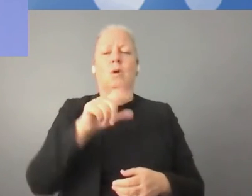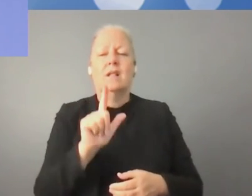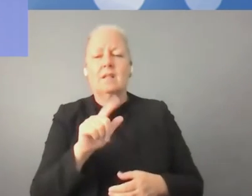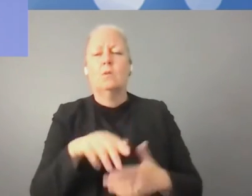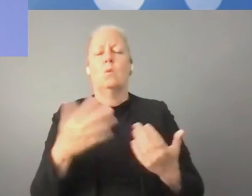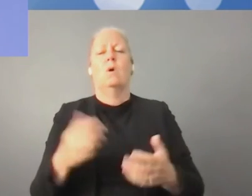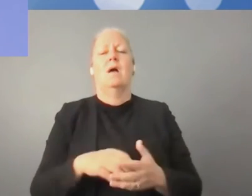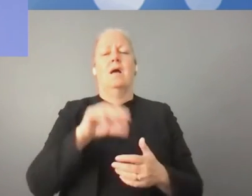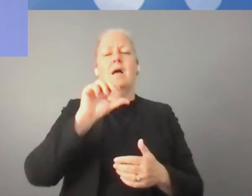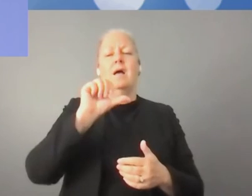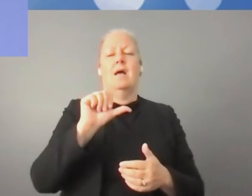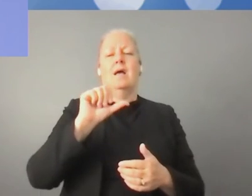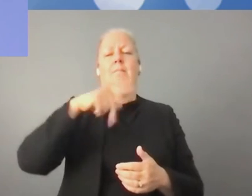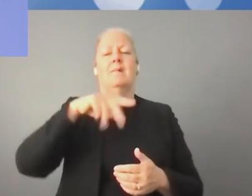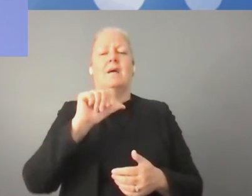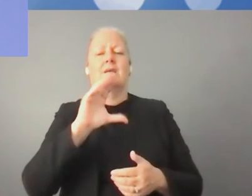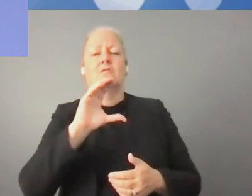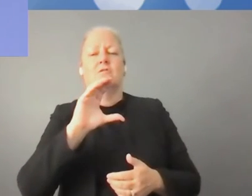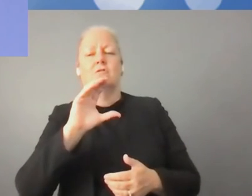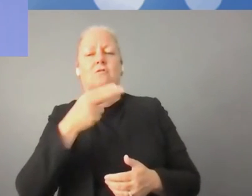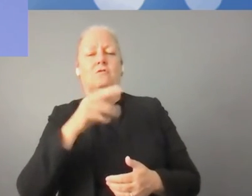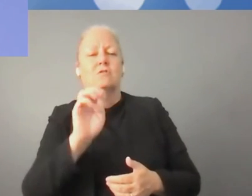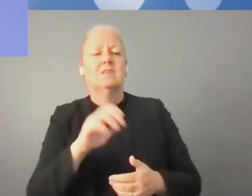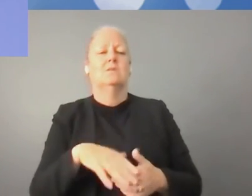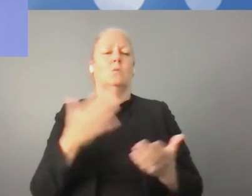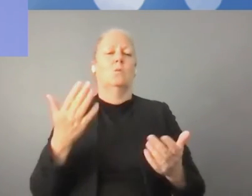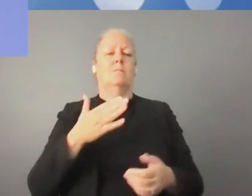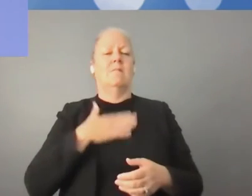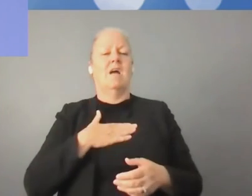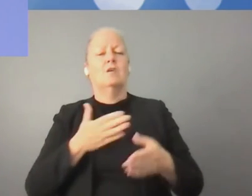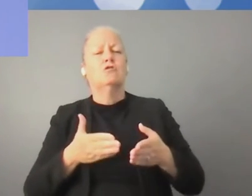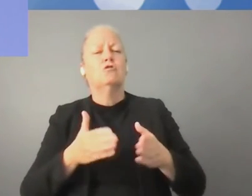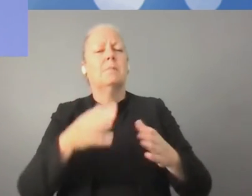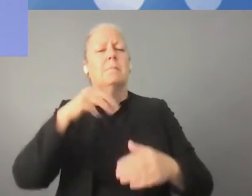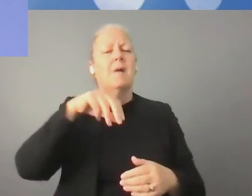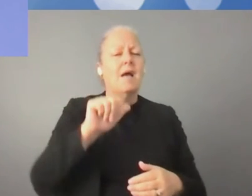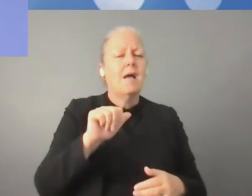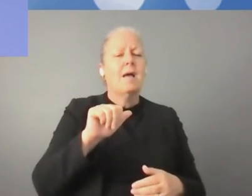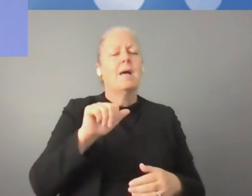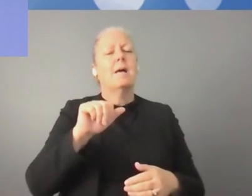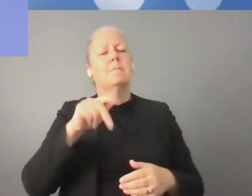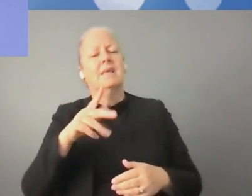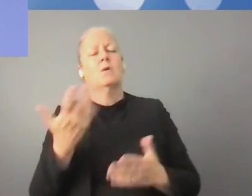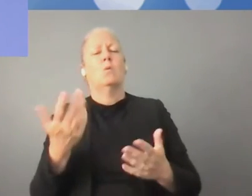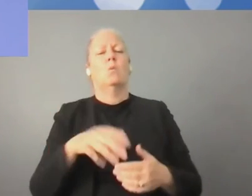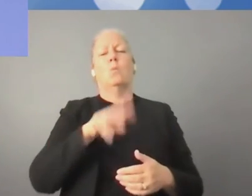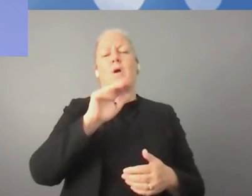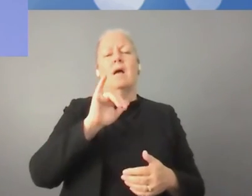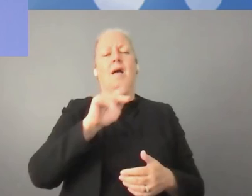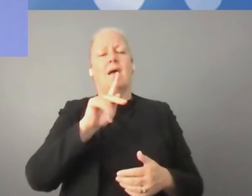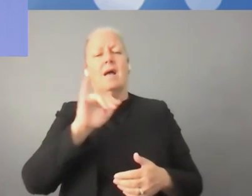source, без Википедии? Давайте представим себе такой мир. Безусловно, мы все